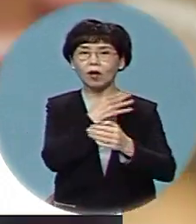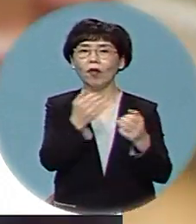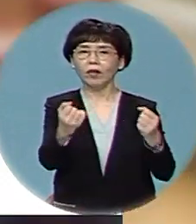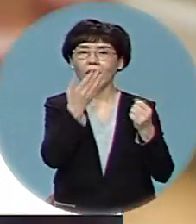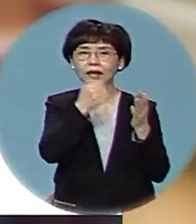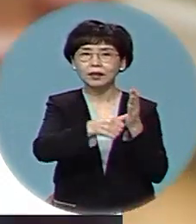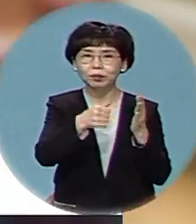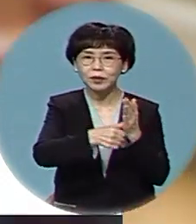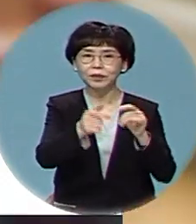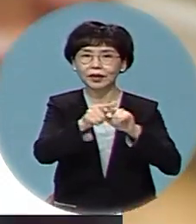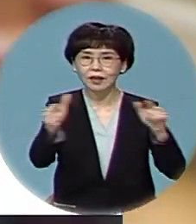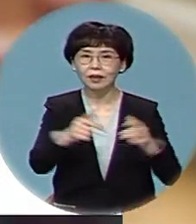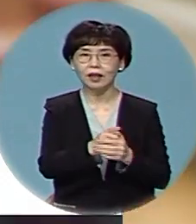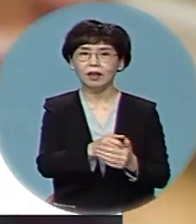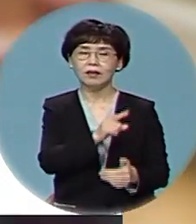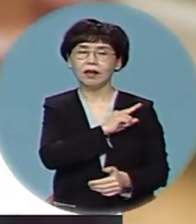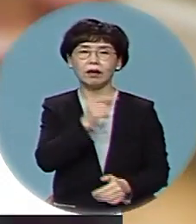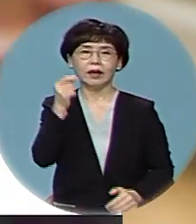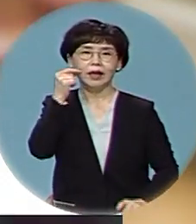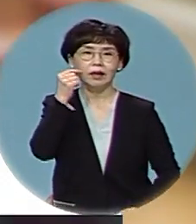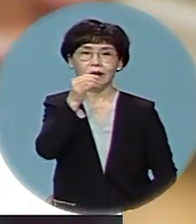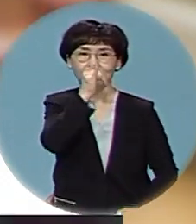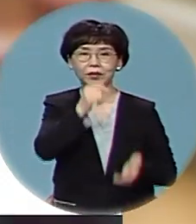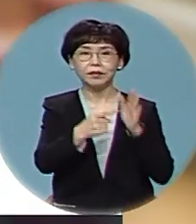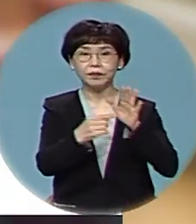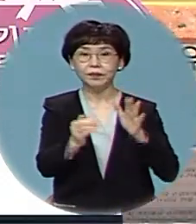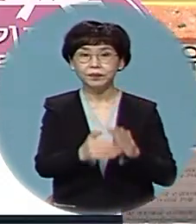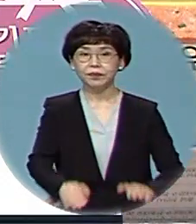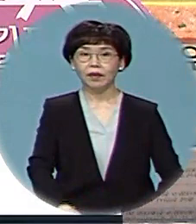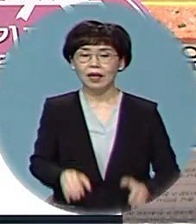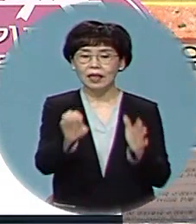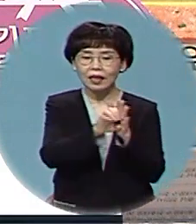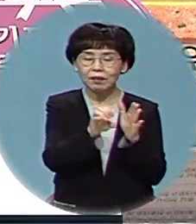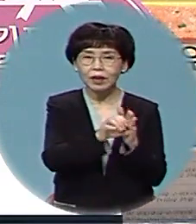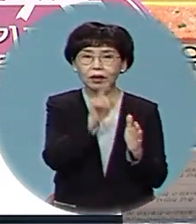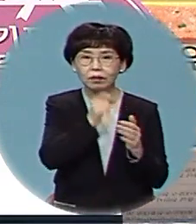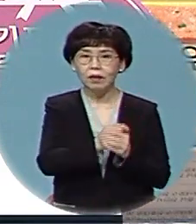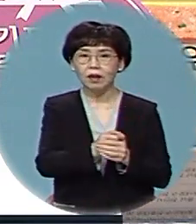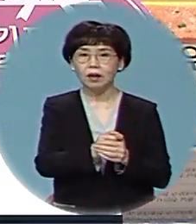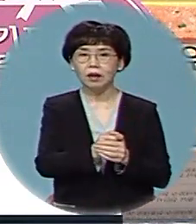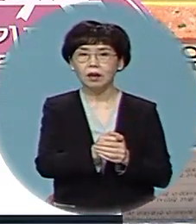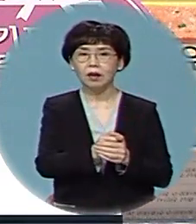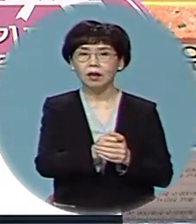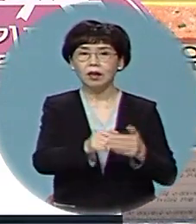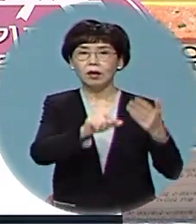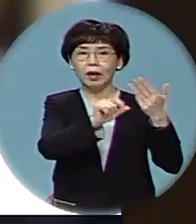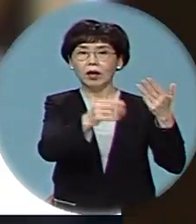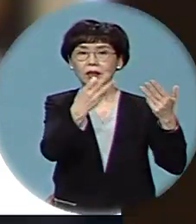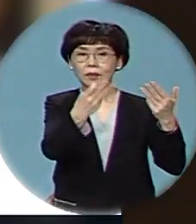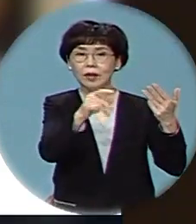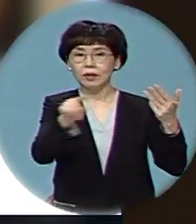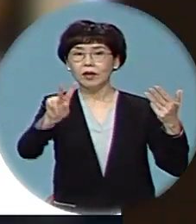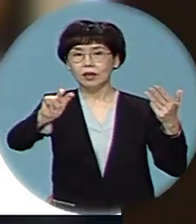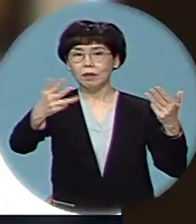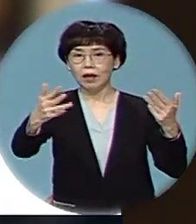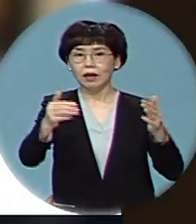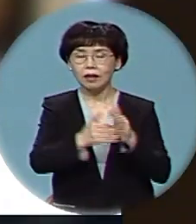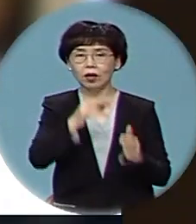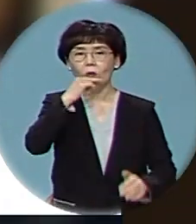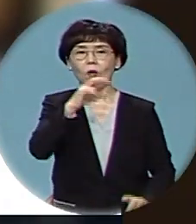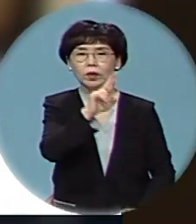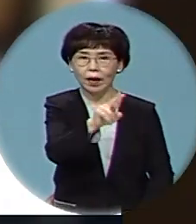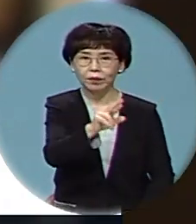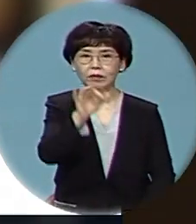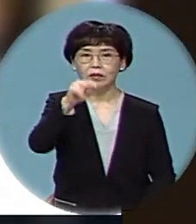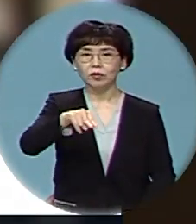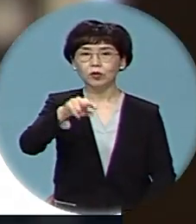건강식품과 건강기능식품 등이 강세를 보이고 있습니다. 이마트에 따르면 지난달 13일부터 28일까지 홍삼이나 유산균